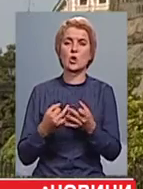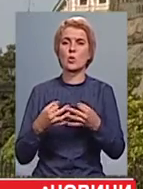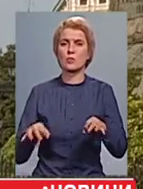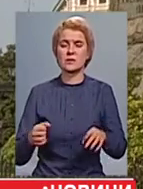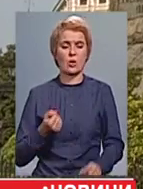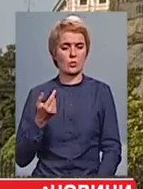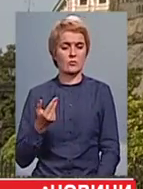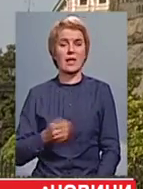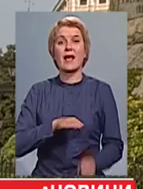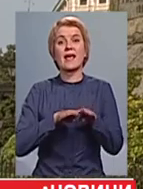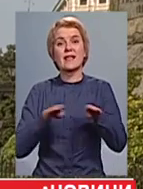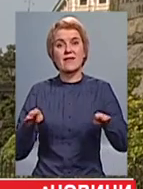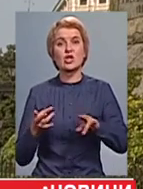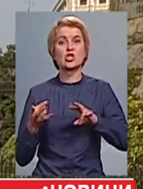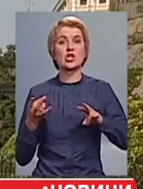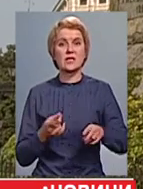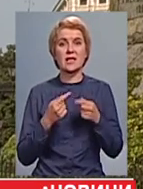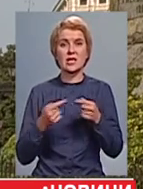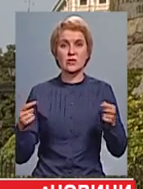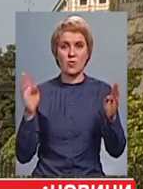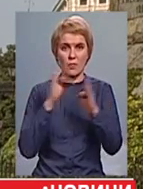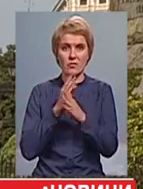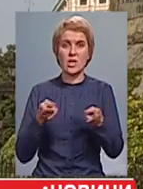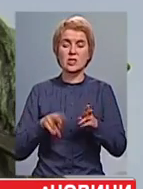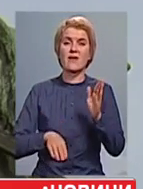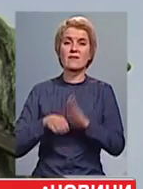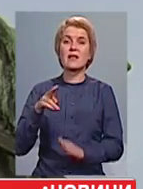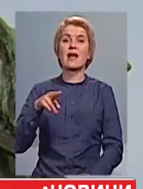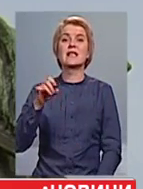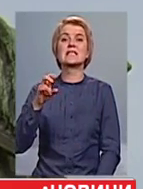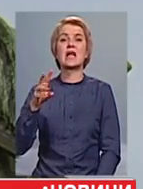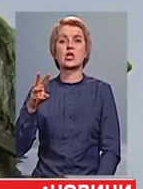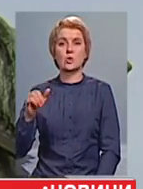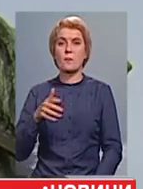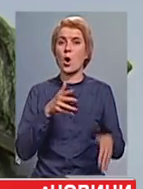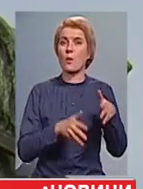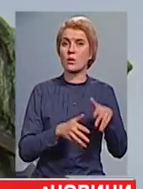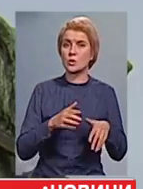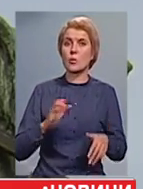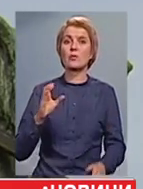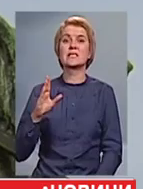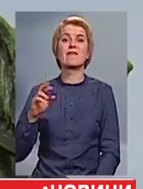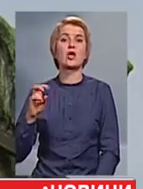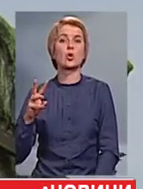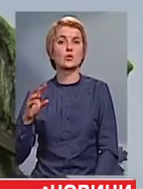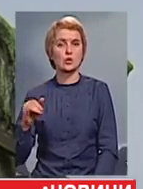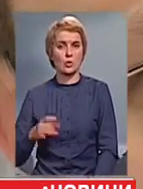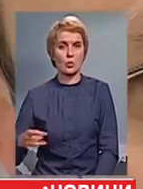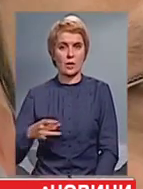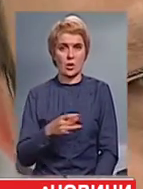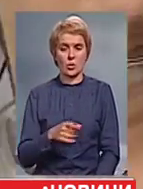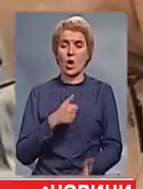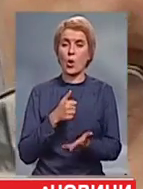концентрації. Рівень шкідливих речовин у повітрі залишається перевищеним у Деснянському, Болонському та Святошинському районах. Попри те, головний санітарний лікар